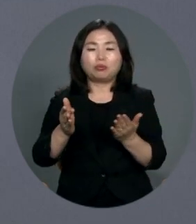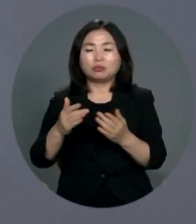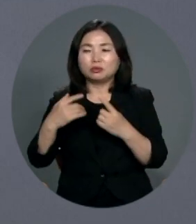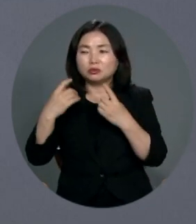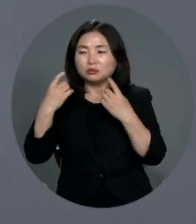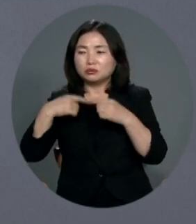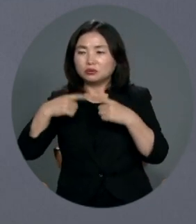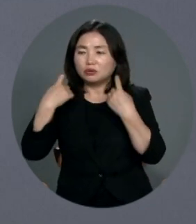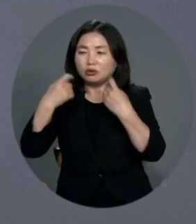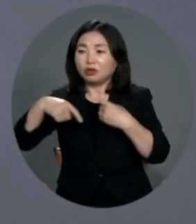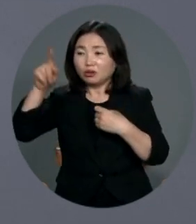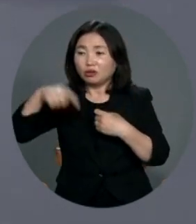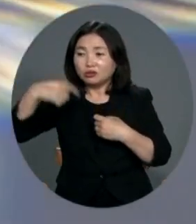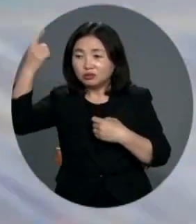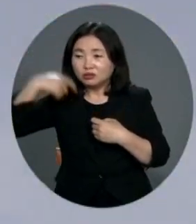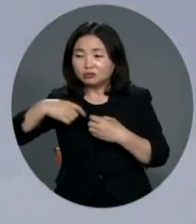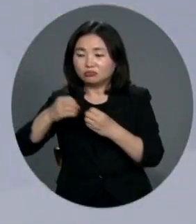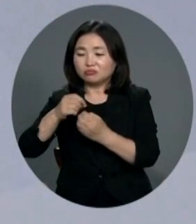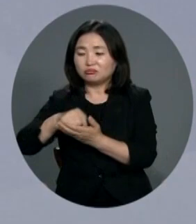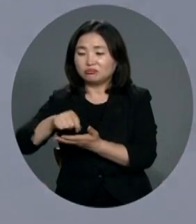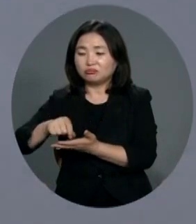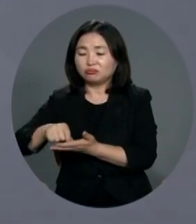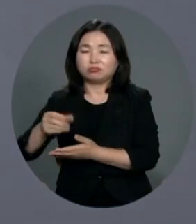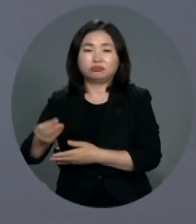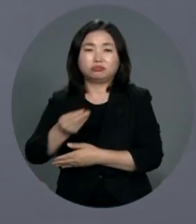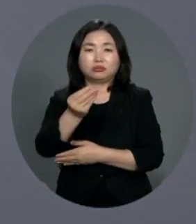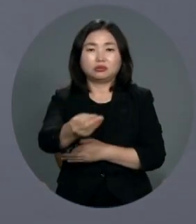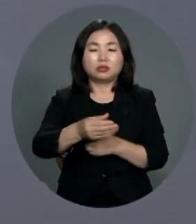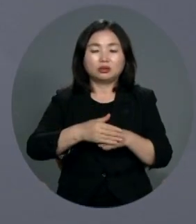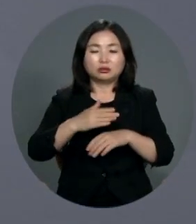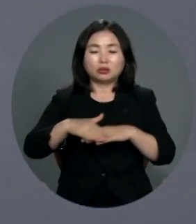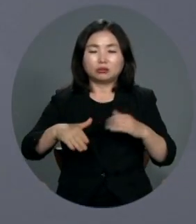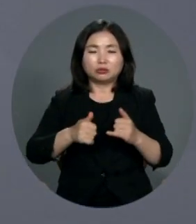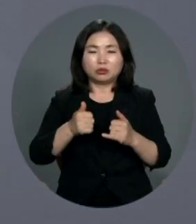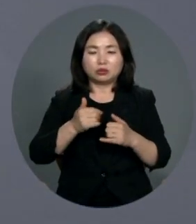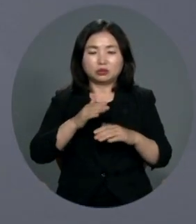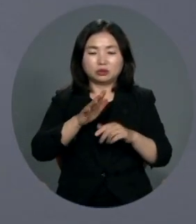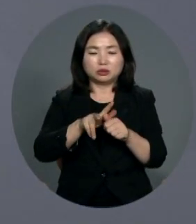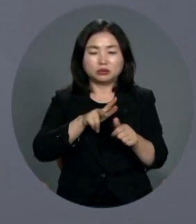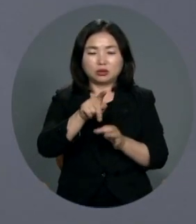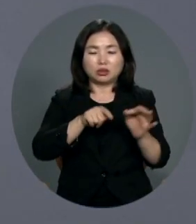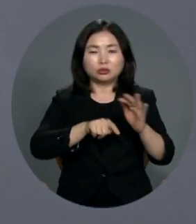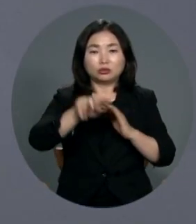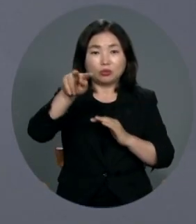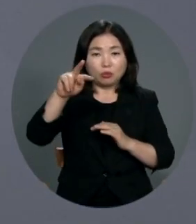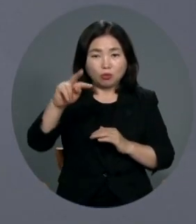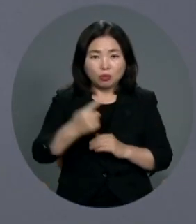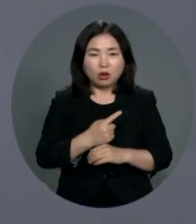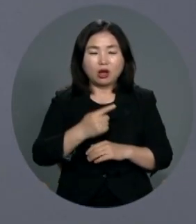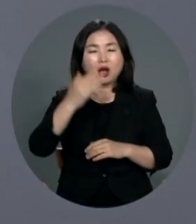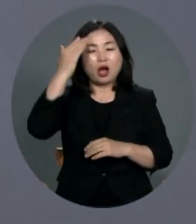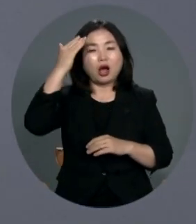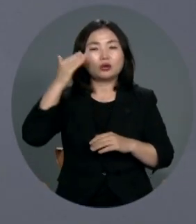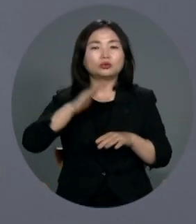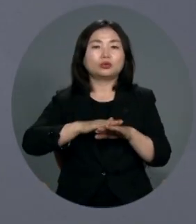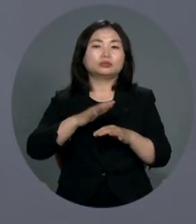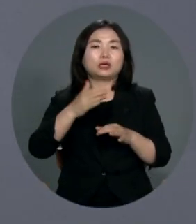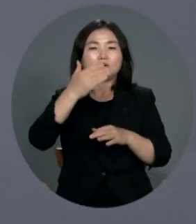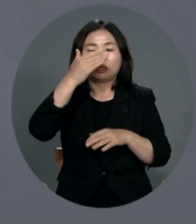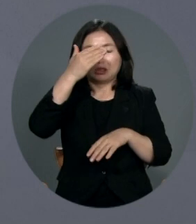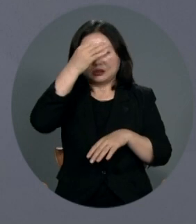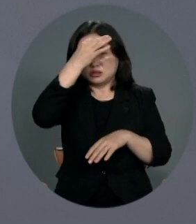기획문 형식의 느낌을 담았습니다. 호주의 농산물 도매시장을 둘러본 또 다른 의원은 우리 한국 농사